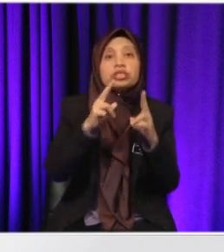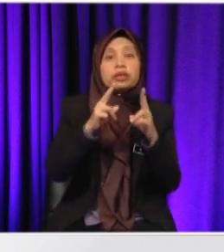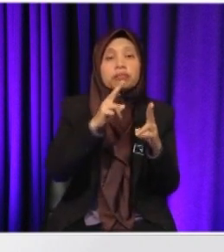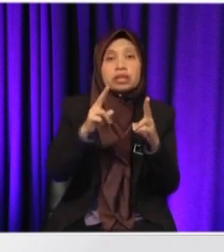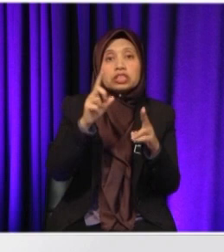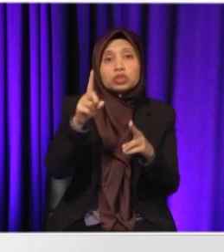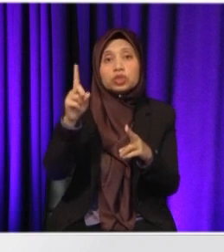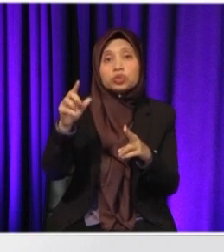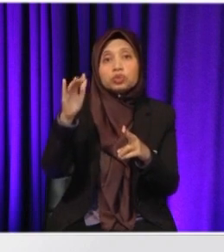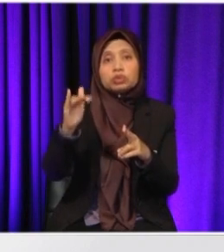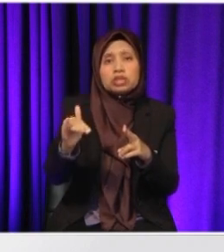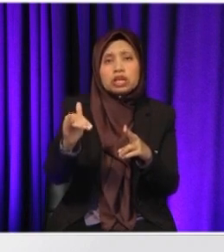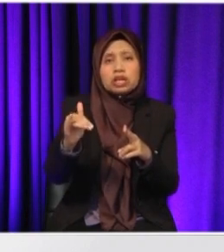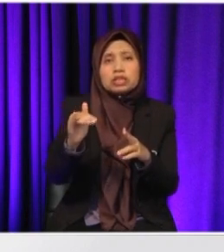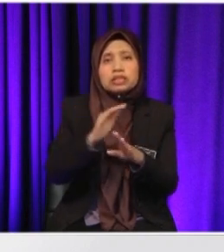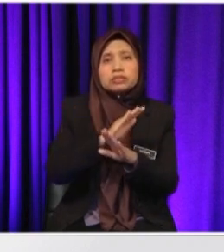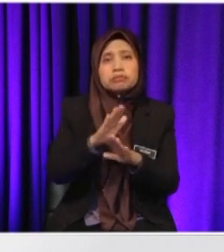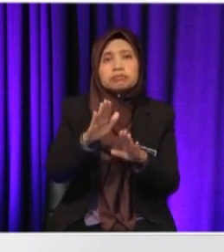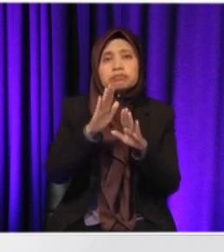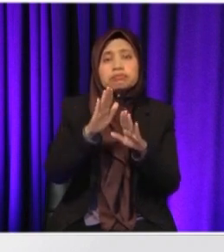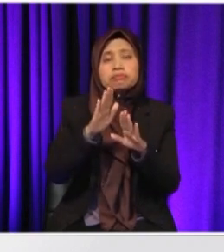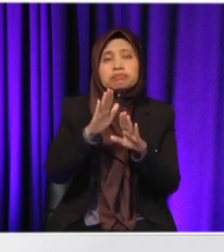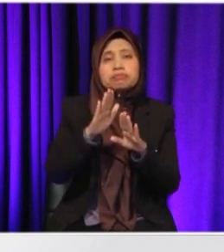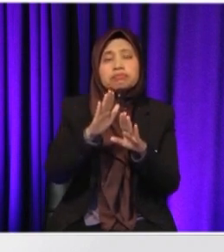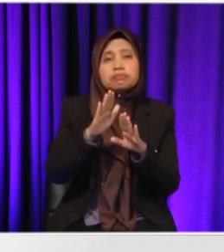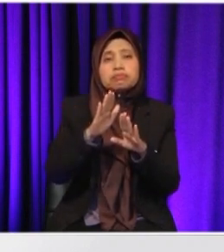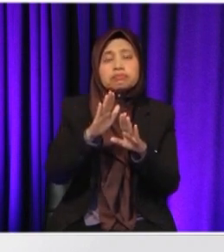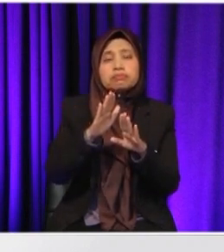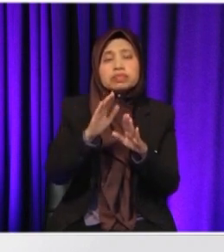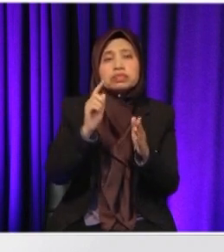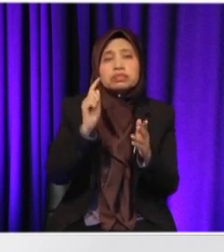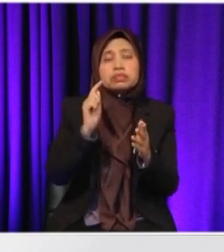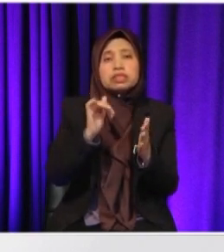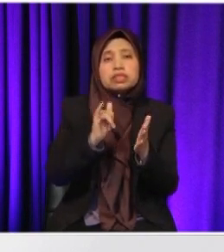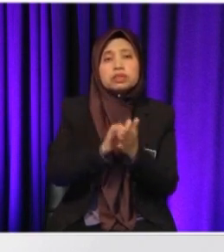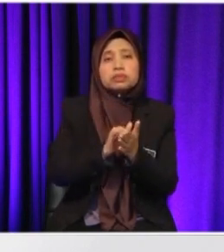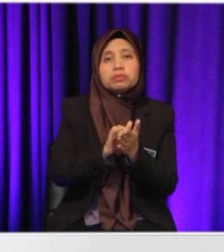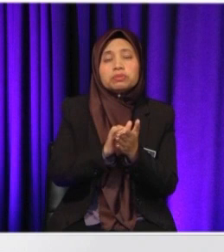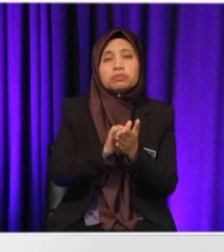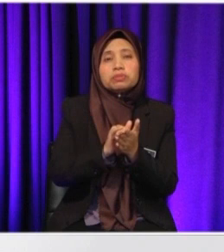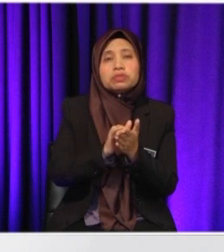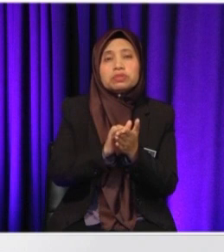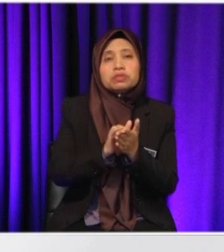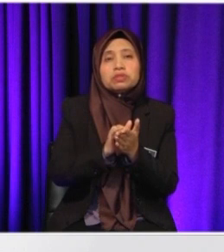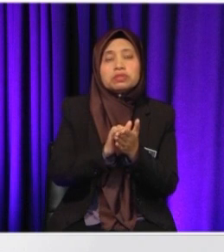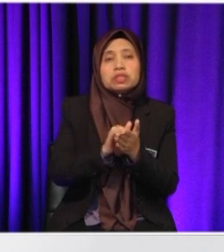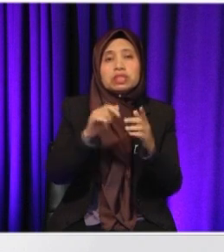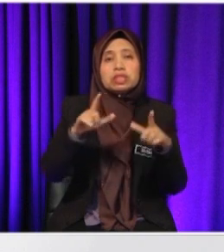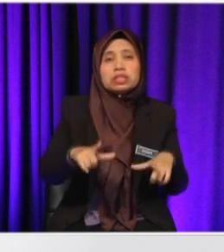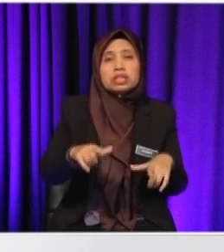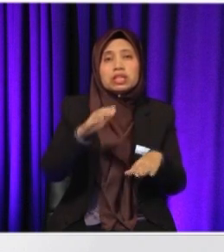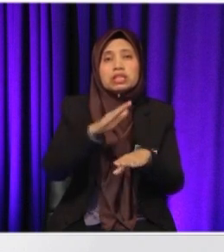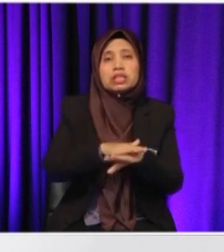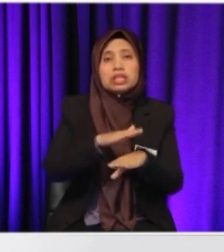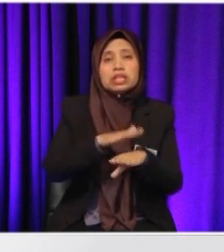dagu yang dikit tak berangkut untuk membaca laporan tersebut. Banyak ditakarkan dan diletakkan di atas